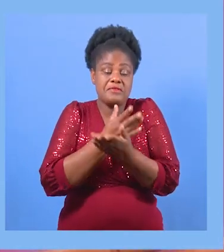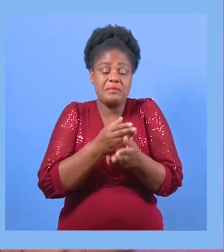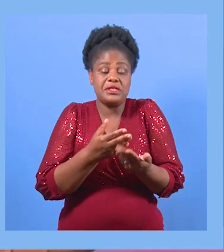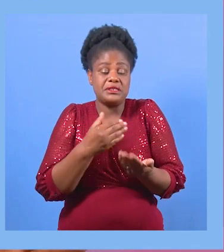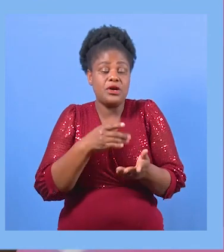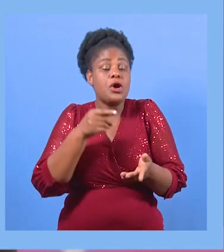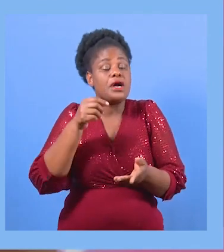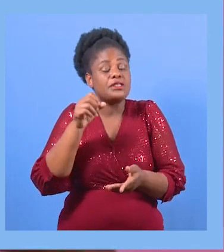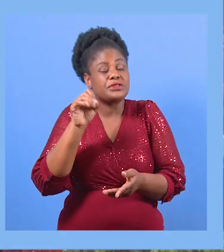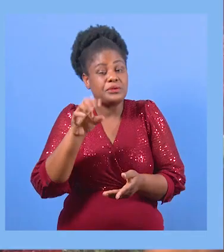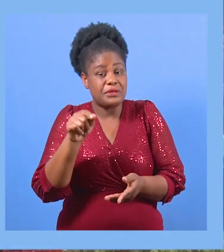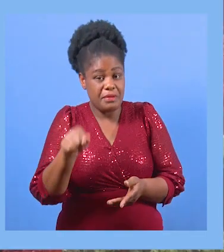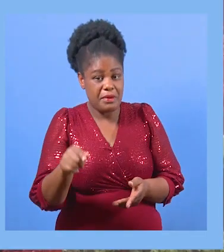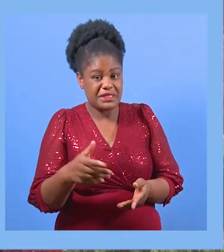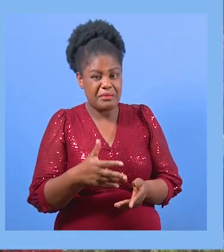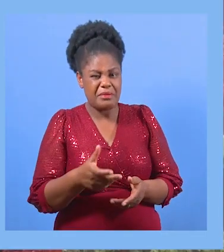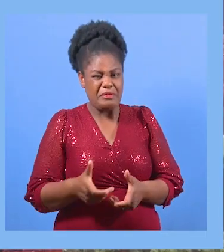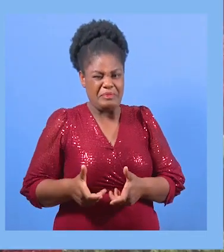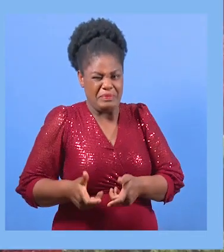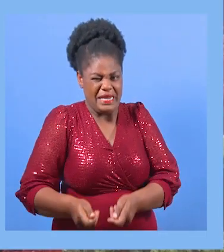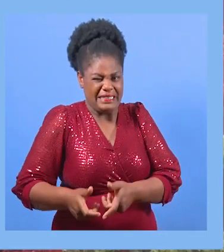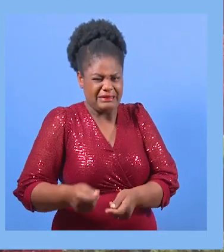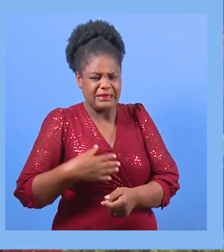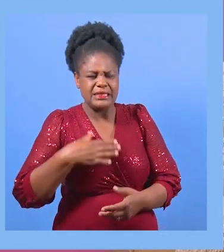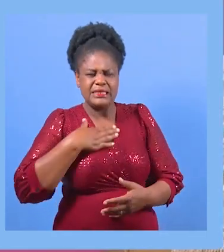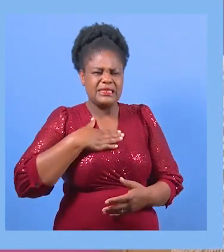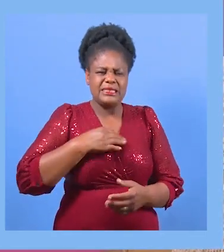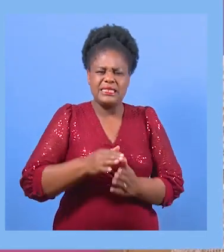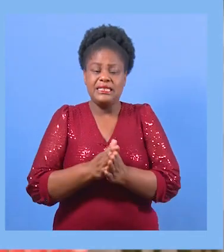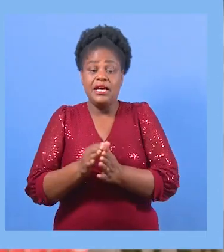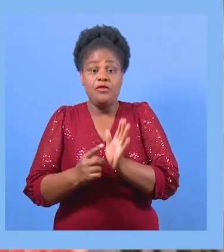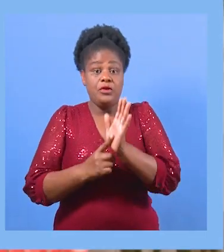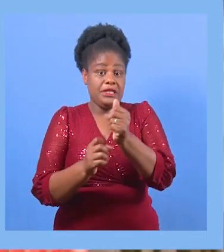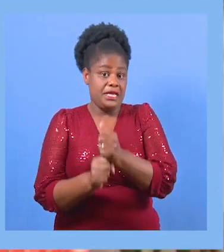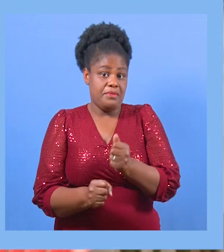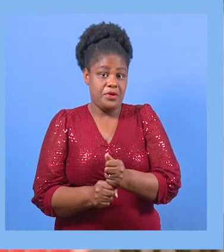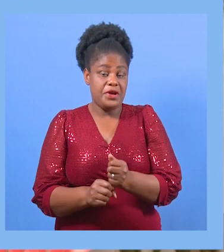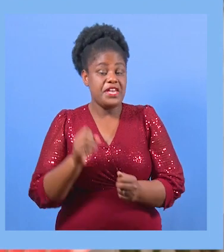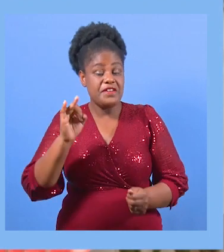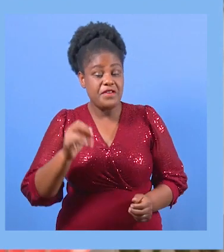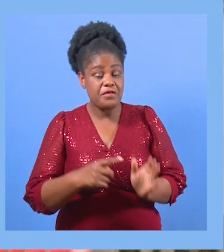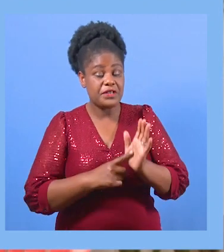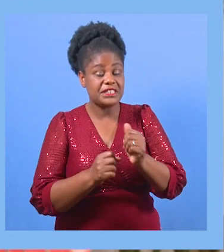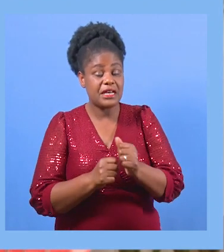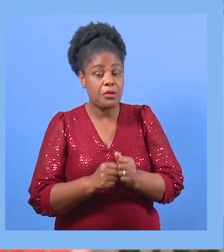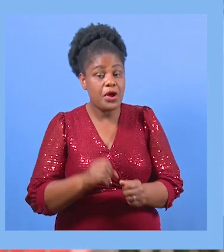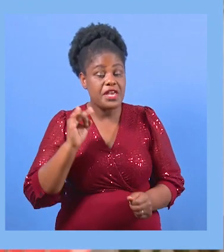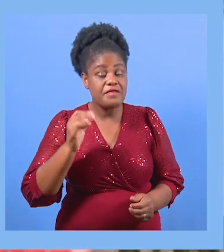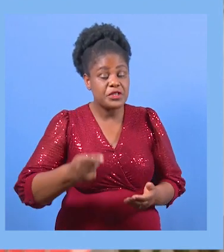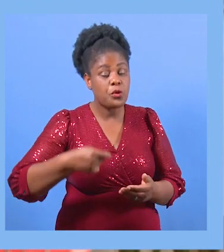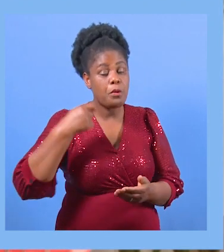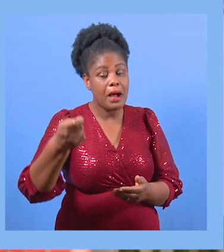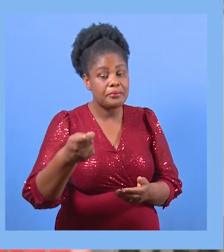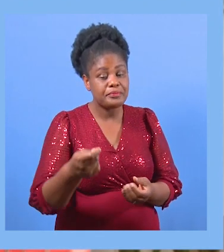vanhu yatingati pressure iya yekuti inini kana ndichinge ndashandisa mari yangu pamudiwa wangu wakuchitanga